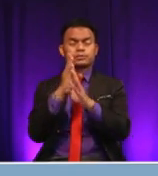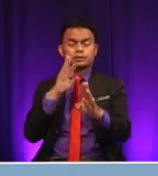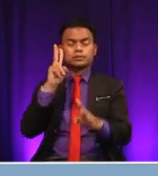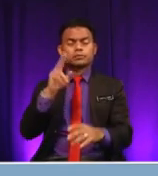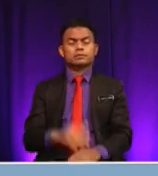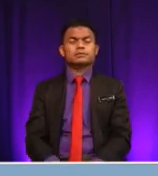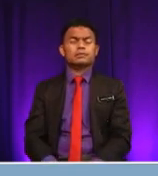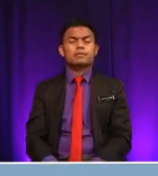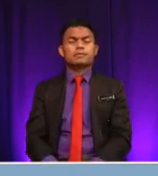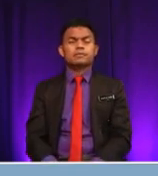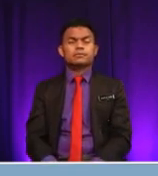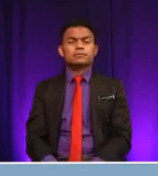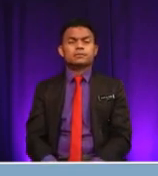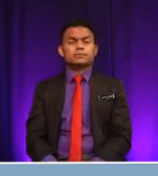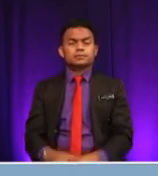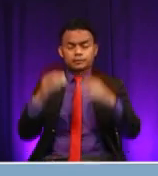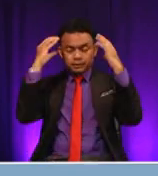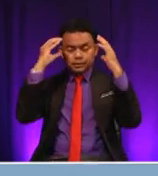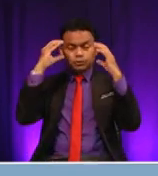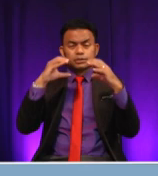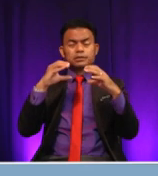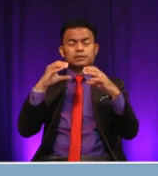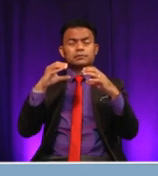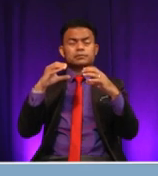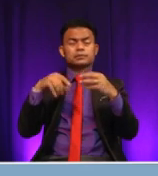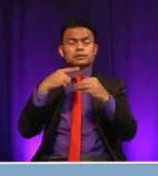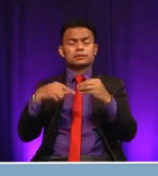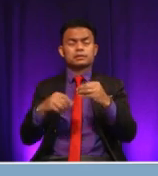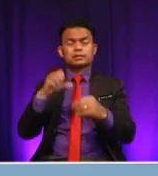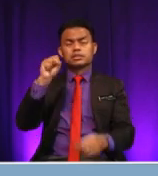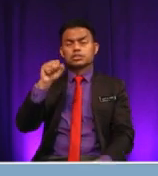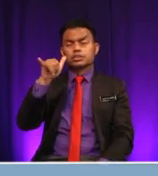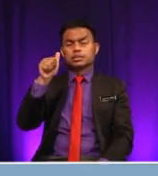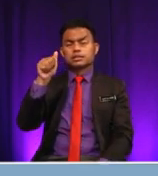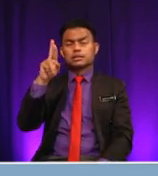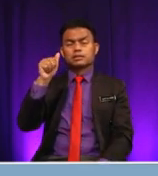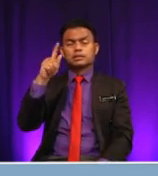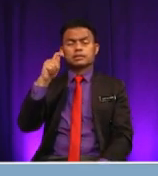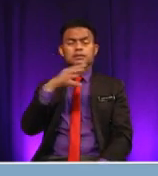baris satu tadi yang pakai tahu ada acara baris yang kedua adalah